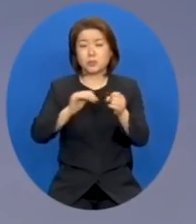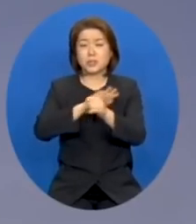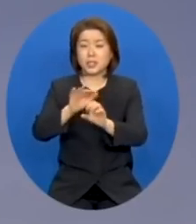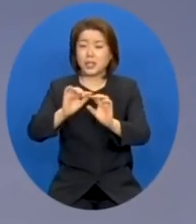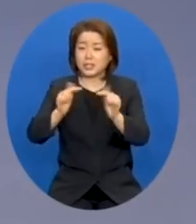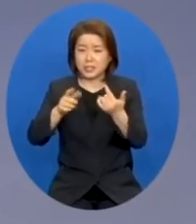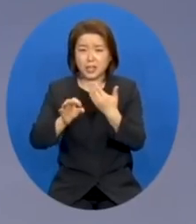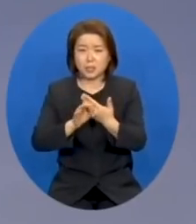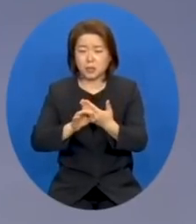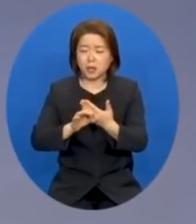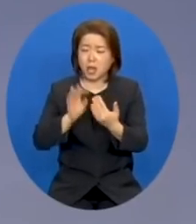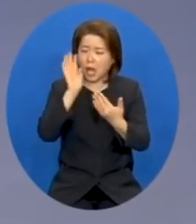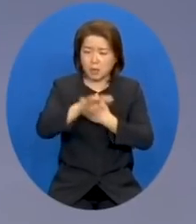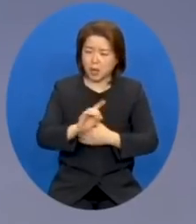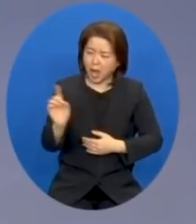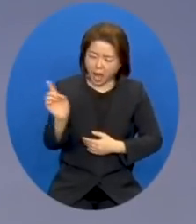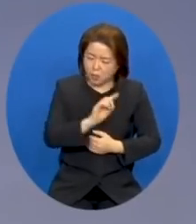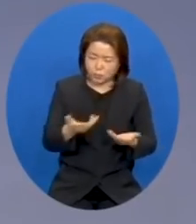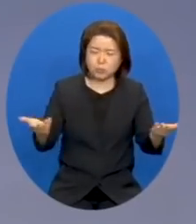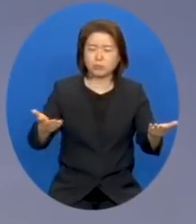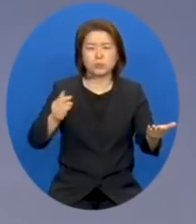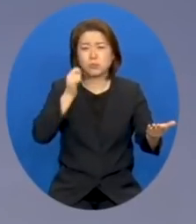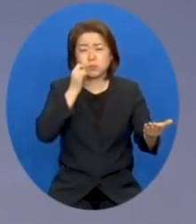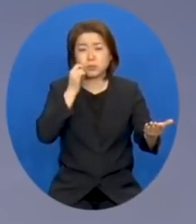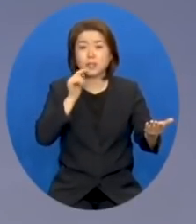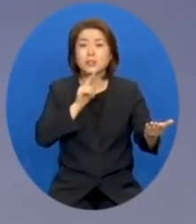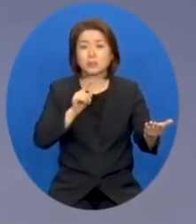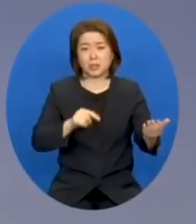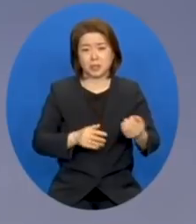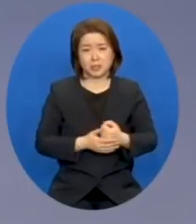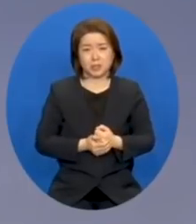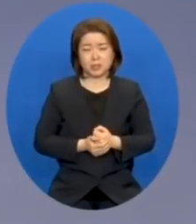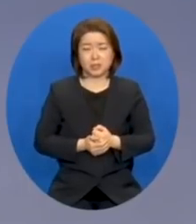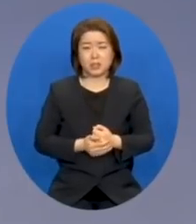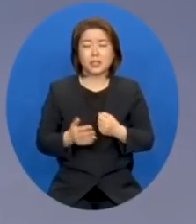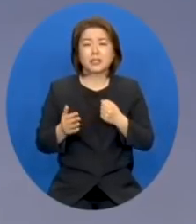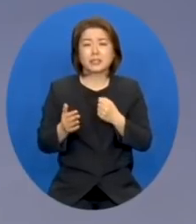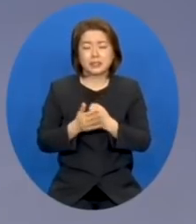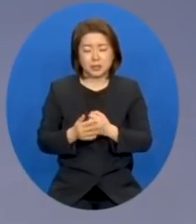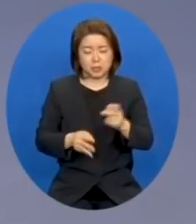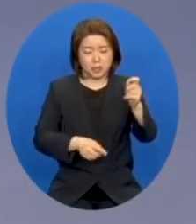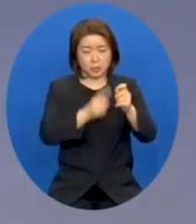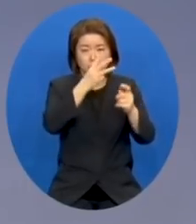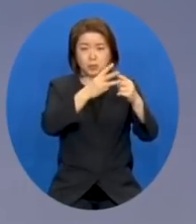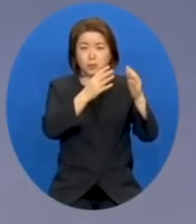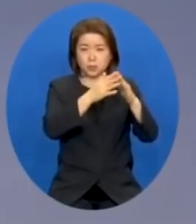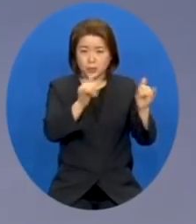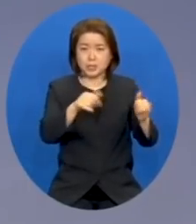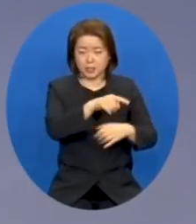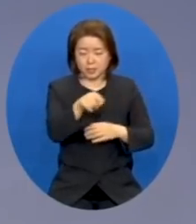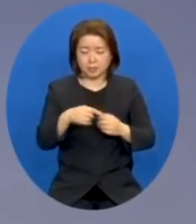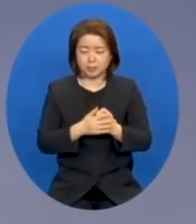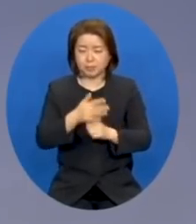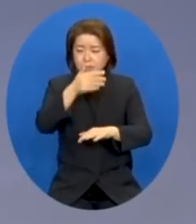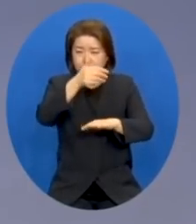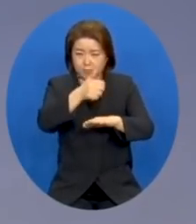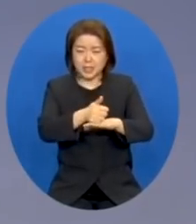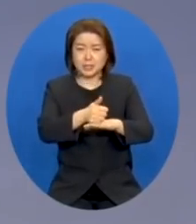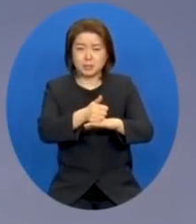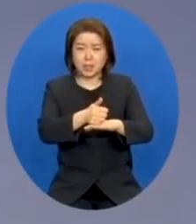않으면 아무것도 안 되는 겁니다 사도 바울은 고린도 교회 이니 들에게 마지막으로